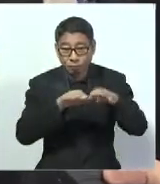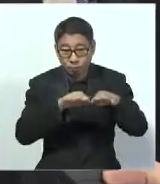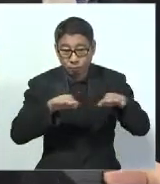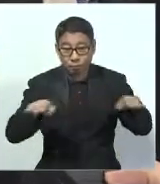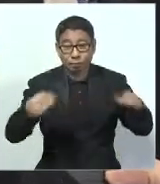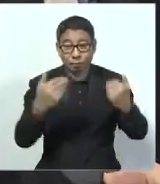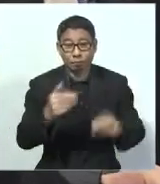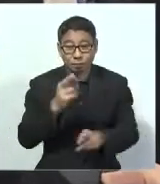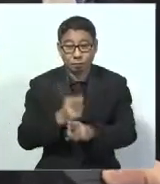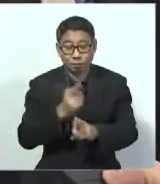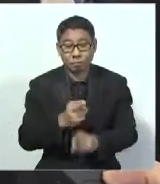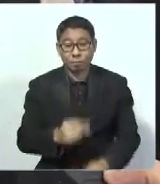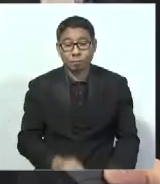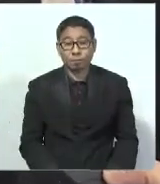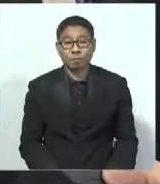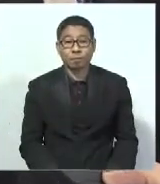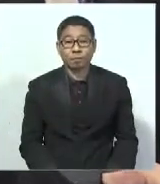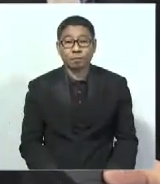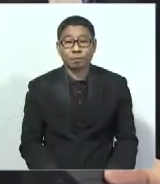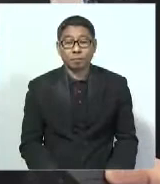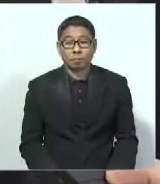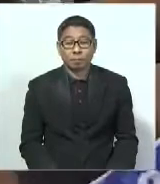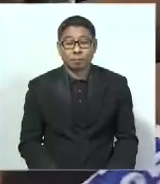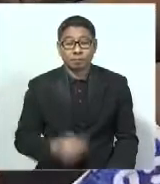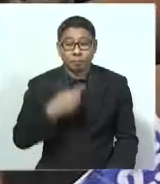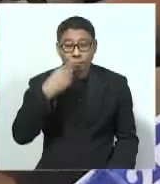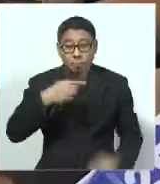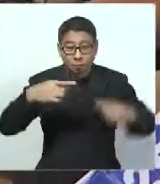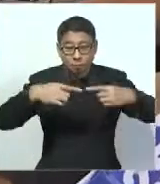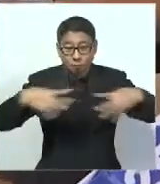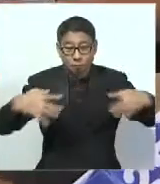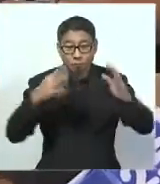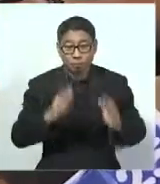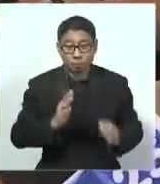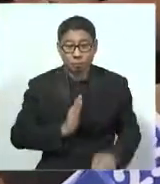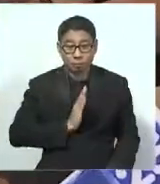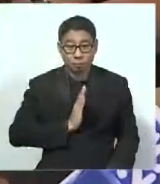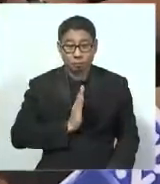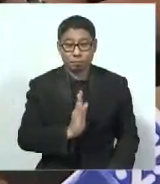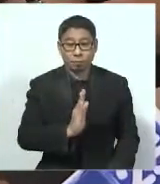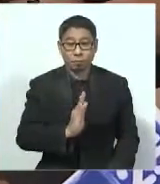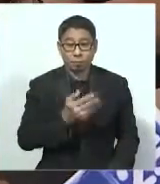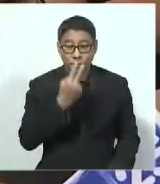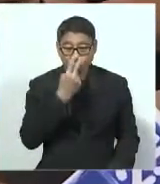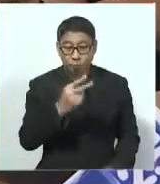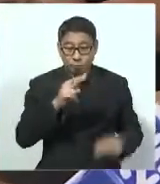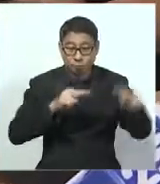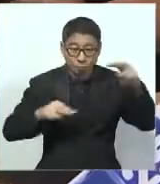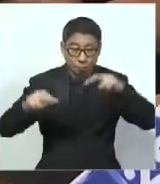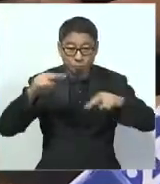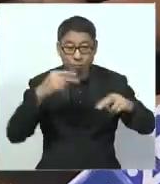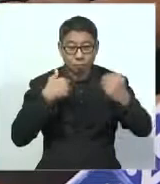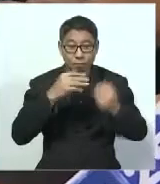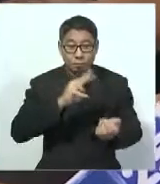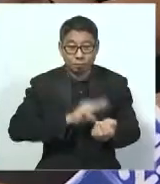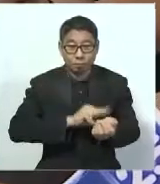ของการรักษาพยาบาล พอพูดไม่ตรงกันแบบนี้ก็ต้องมีคนกลางเข้ามาช่วยดูนะคะทางด้านนายแพทย์ประ